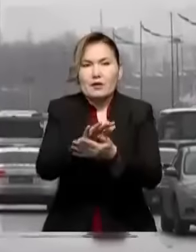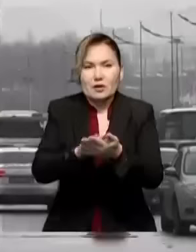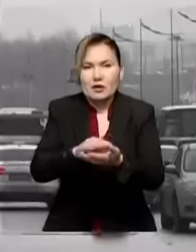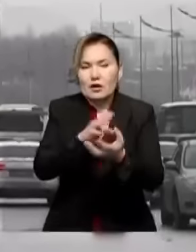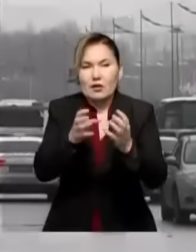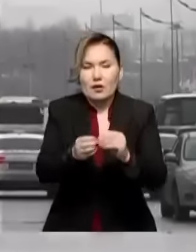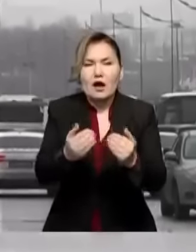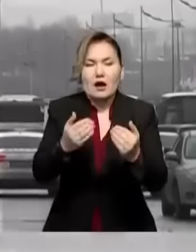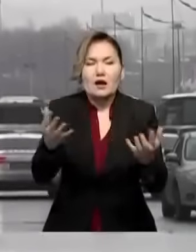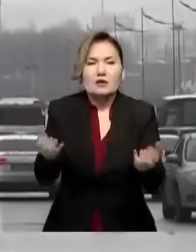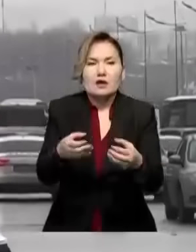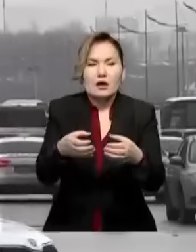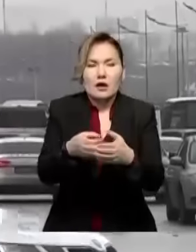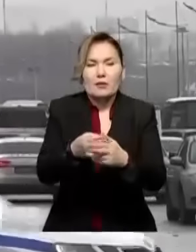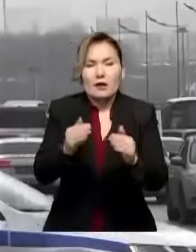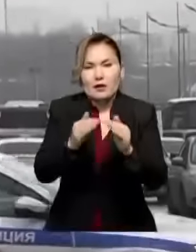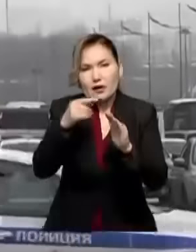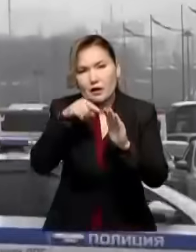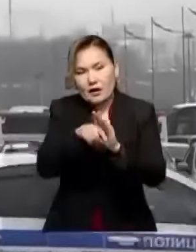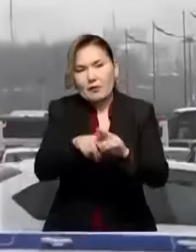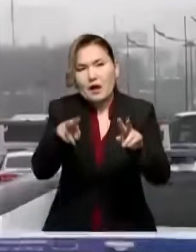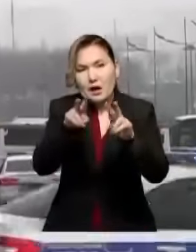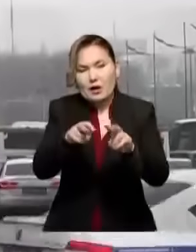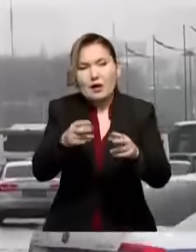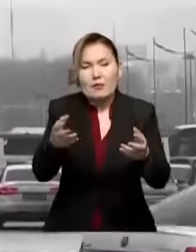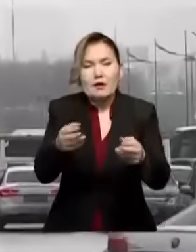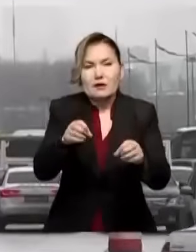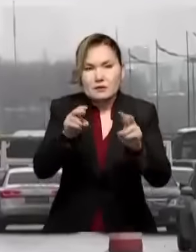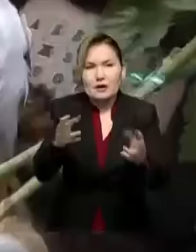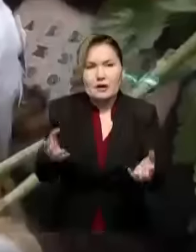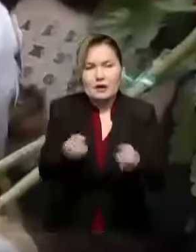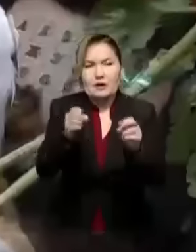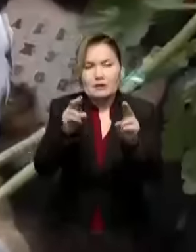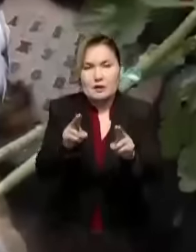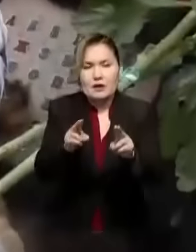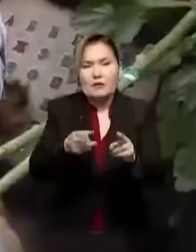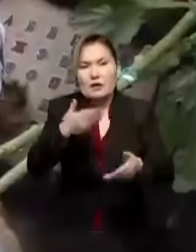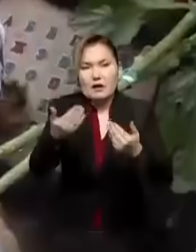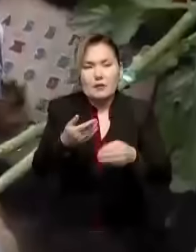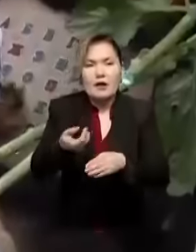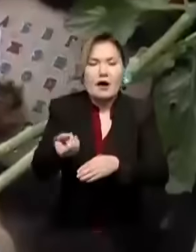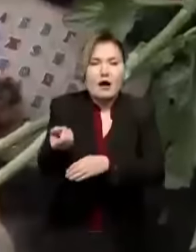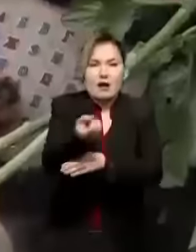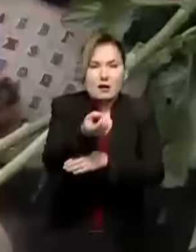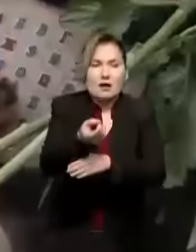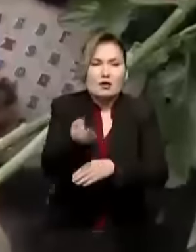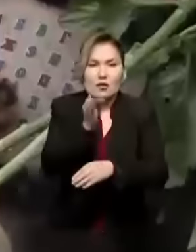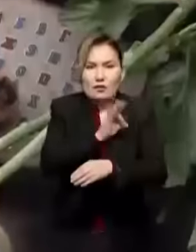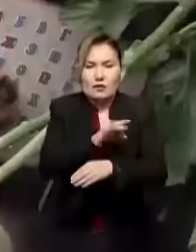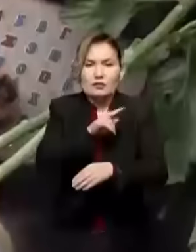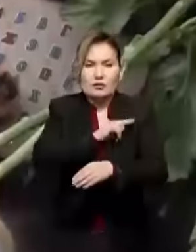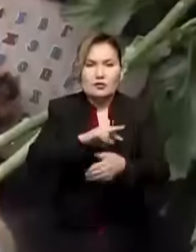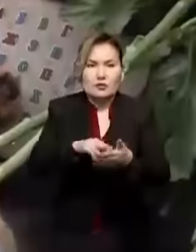жалғасуда. Қазір құтқарушылар ғимарат ішін үйінділерден тазалау үшін арнайы кран қолдануды жоспарлап отыр. Дана Нұржан, Шахзот